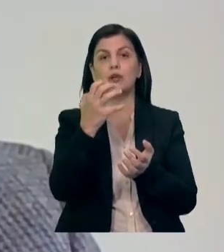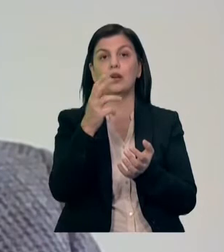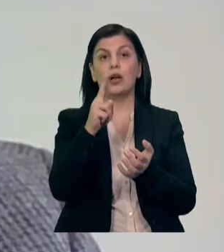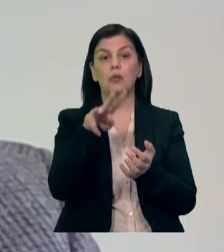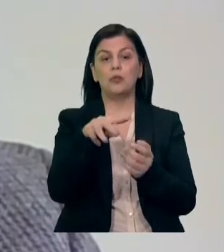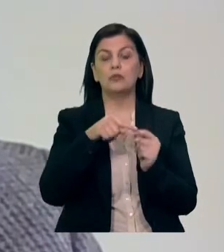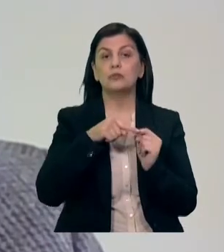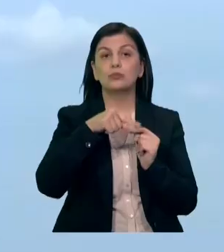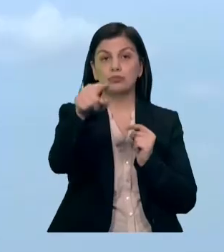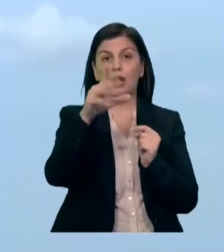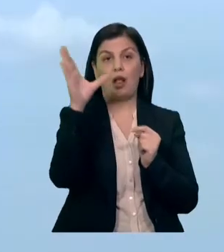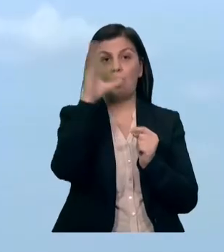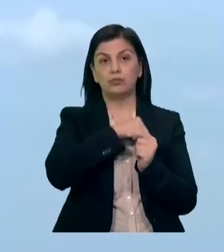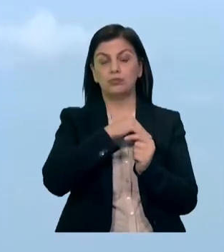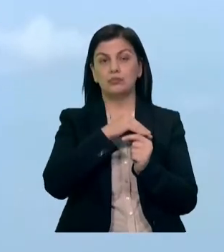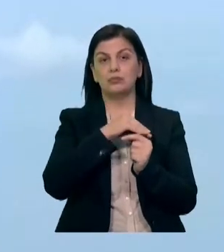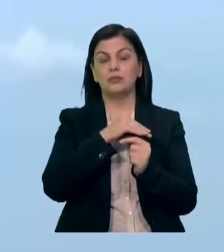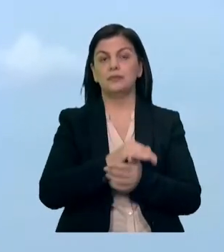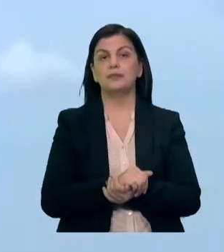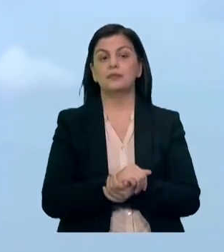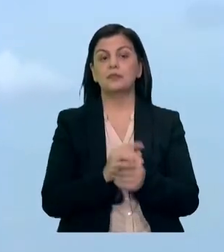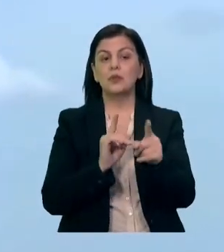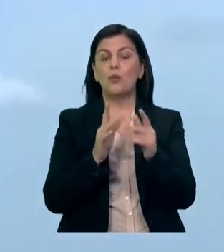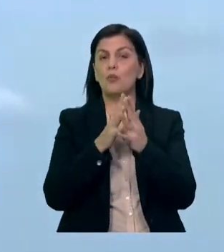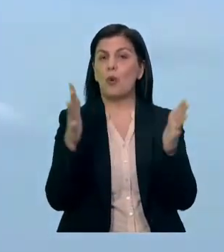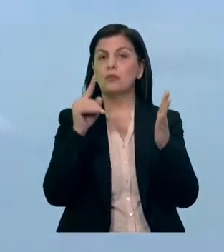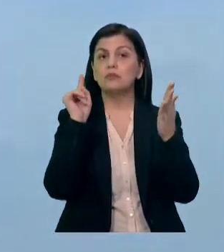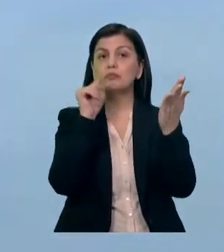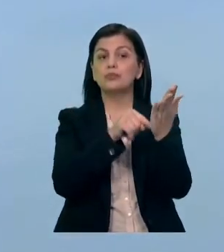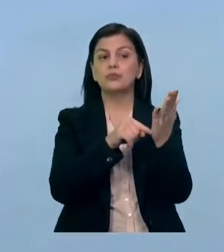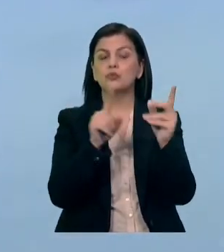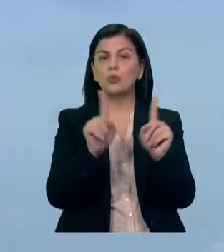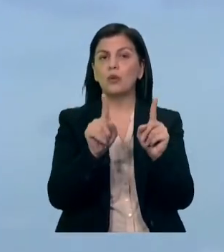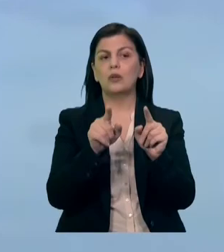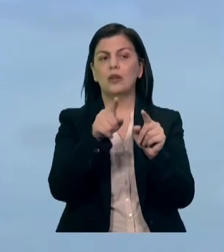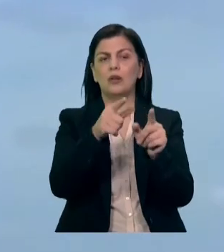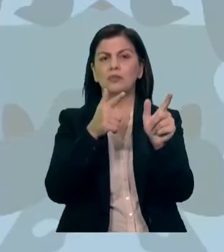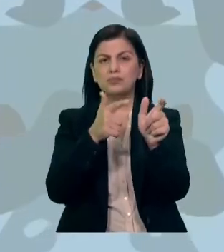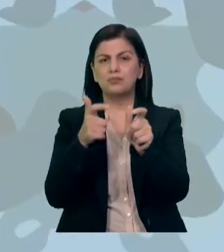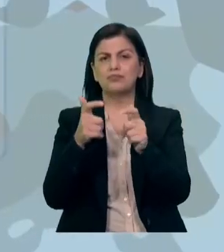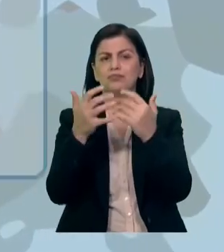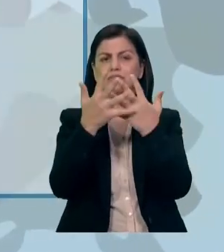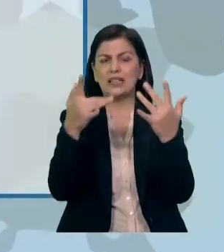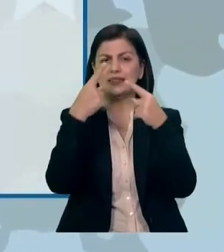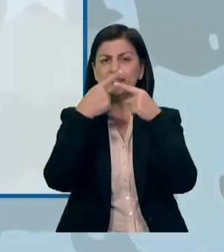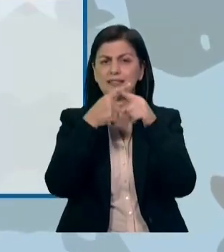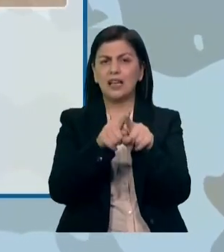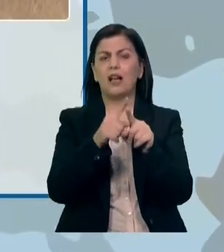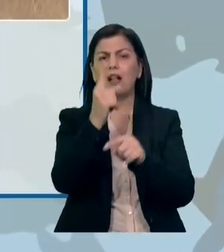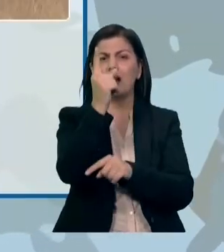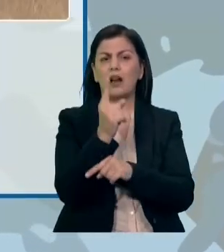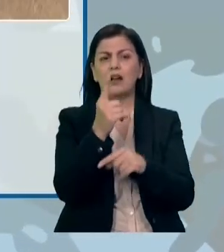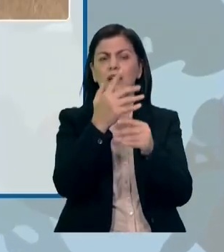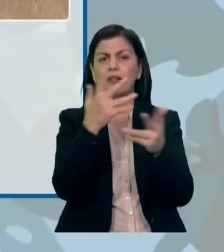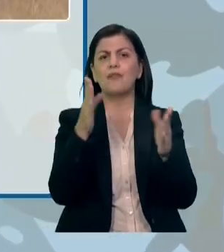bir füze sistemidir. İskəndərin əsas hədəfləri artilleriya sistemləri, zirehli, zirehsiz texnikalar, raketdən və